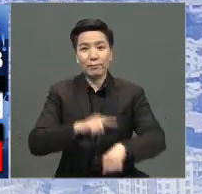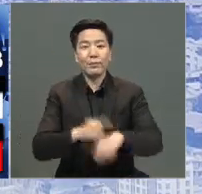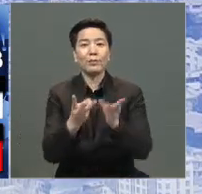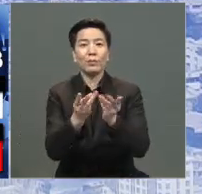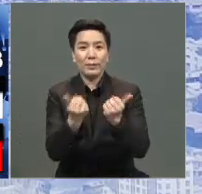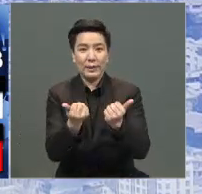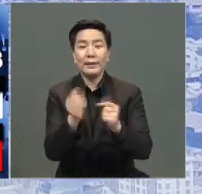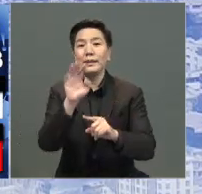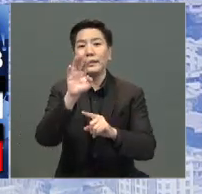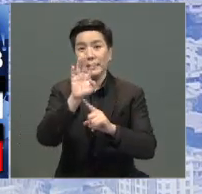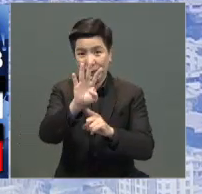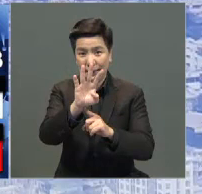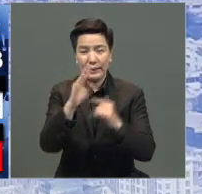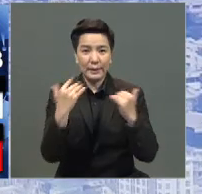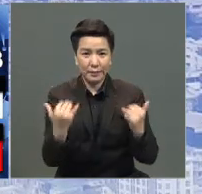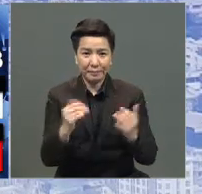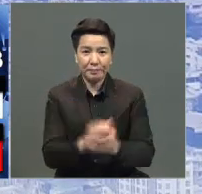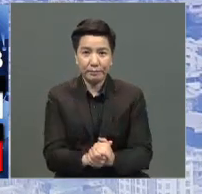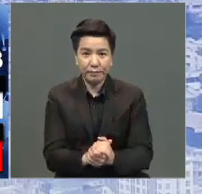นก็อาจจะลดลงไปได้อีกแต่เวลาเท่าไหร่เดี๋ยวรอพรุ่งนี้ทีนึงอันที่4